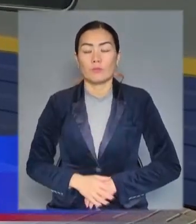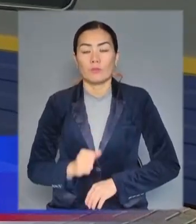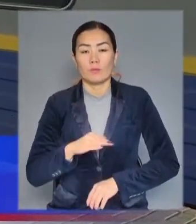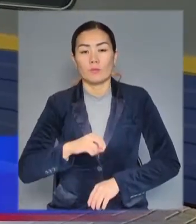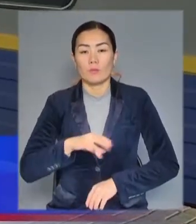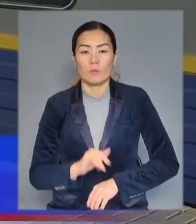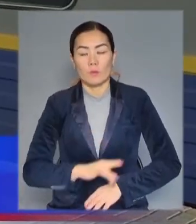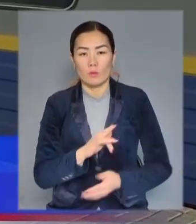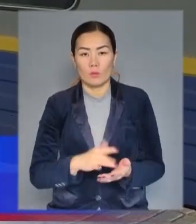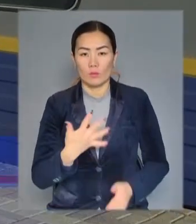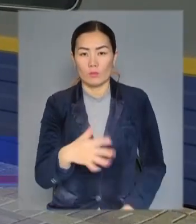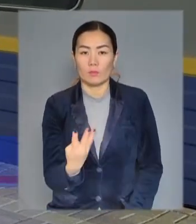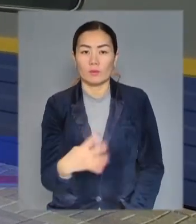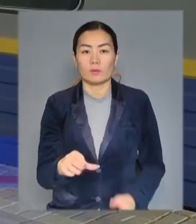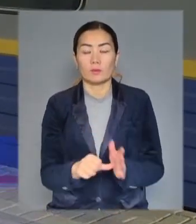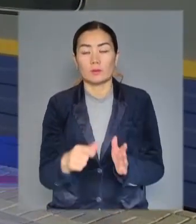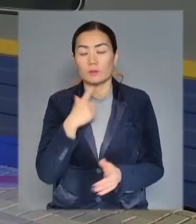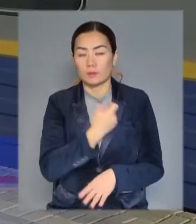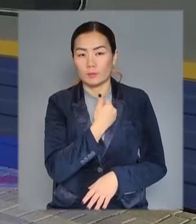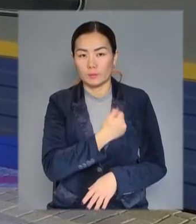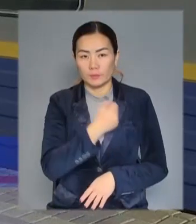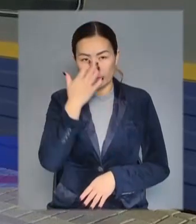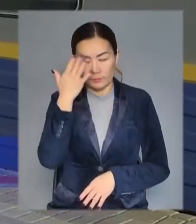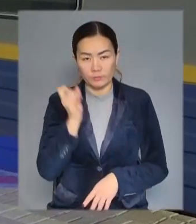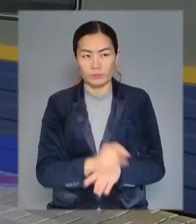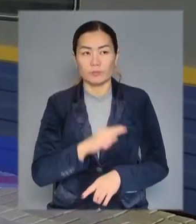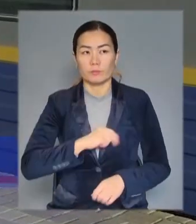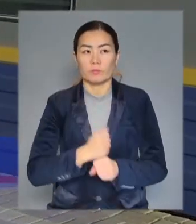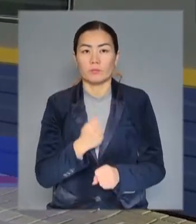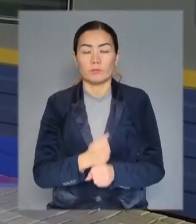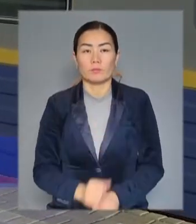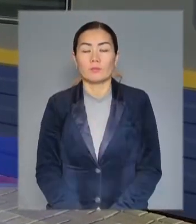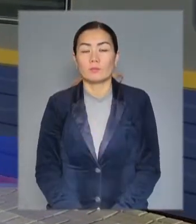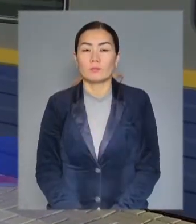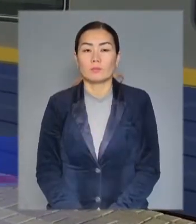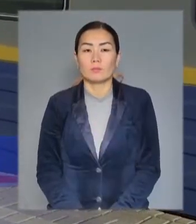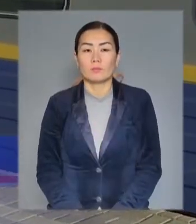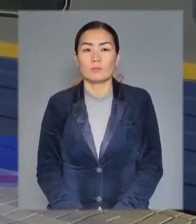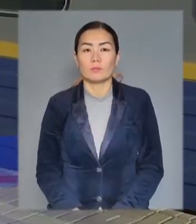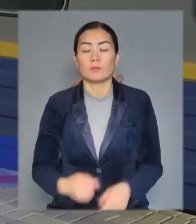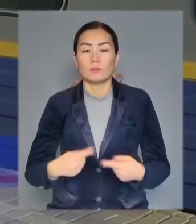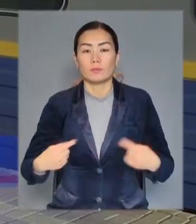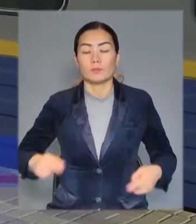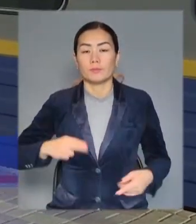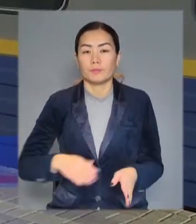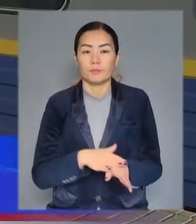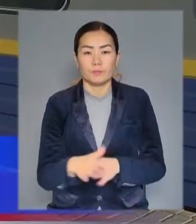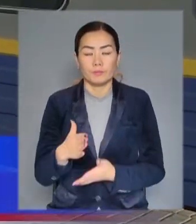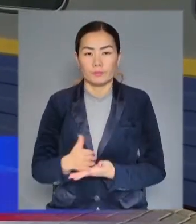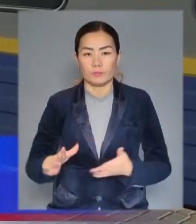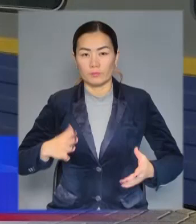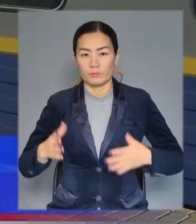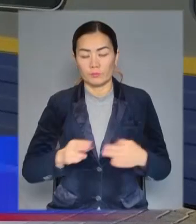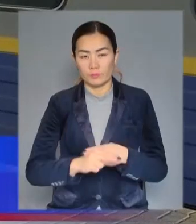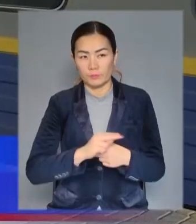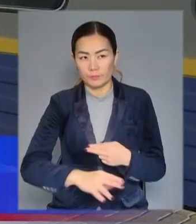Атырау қаласындағы 55-46 әскери бөлімінің командирінің тапсырмасы бойынша біршама жұмыстар атқарылды. Яғни психологиялық